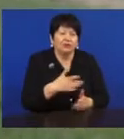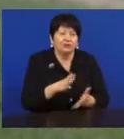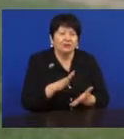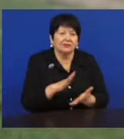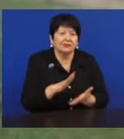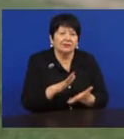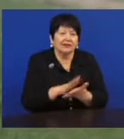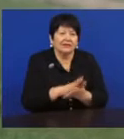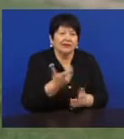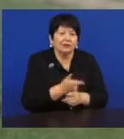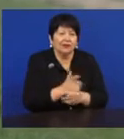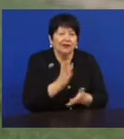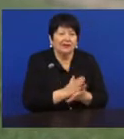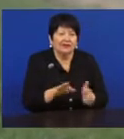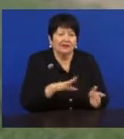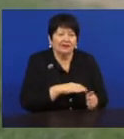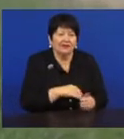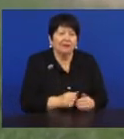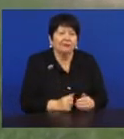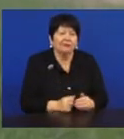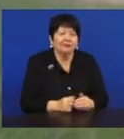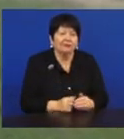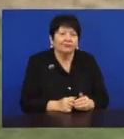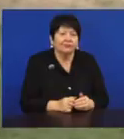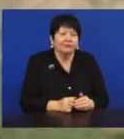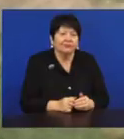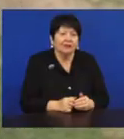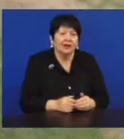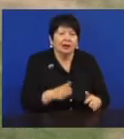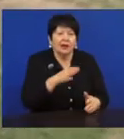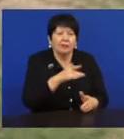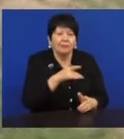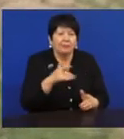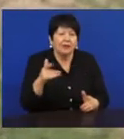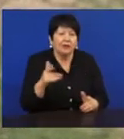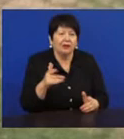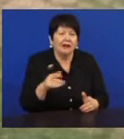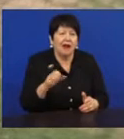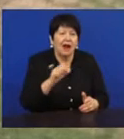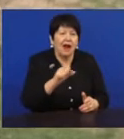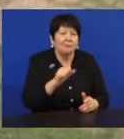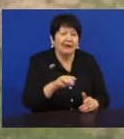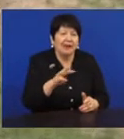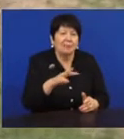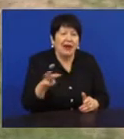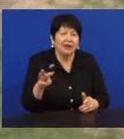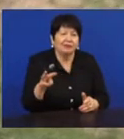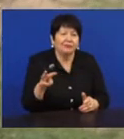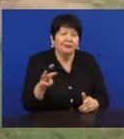dezastru care este să fie întreprins pe tot parcursul anului. În perioada aprilie-mai,